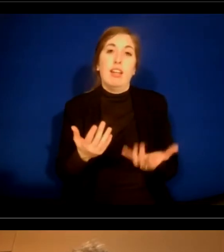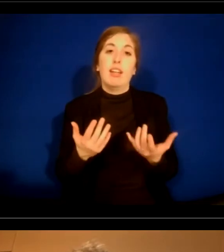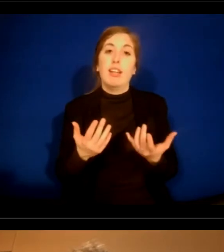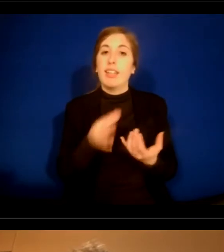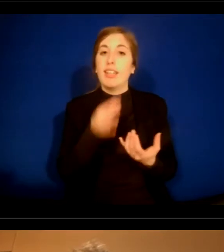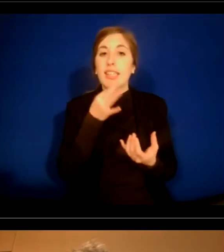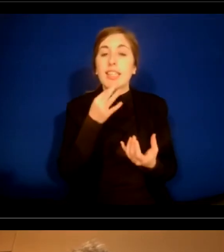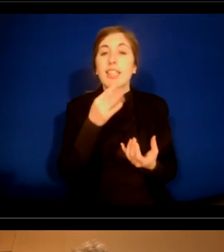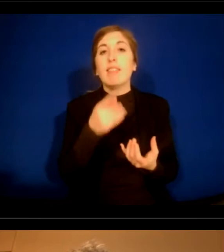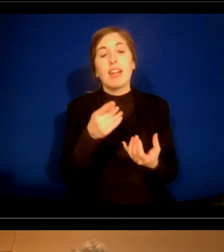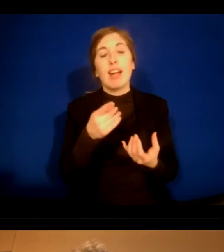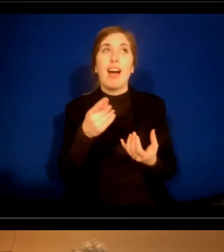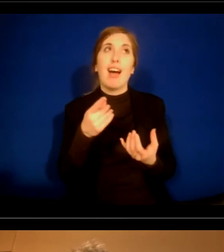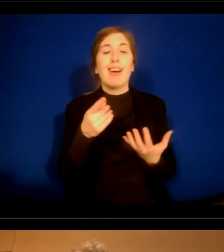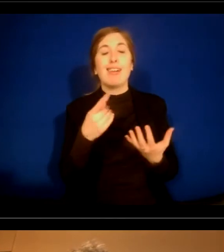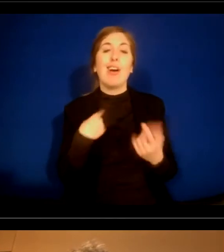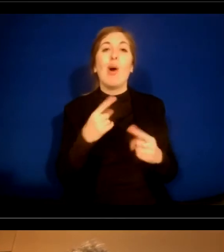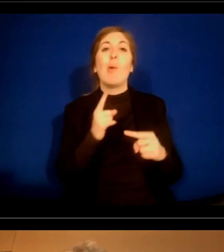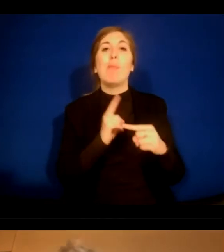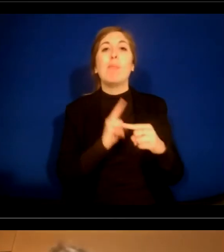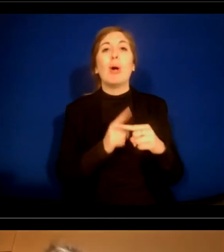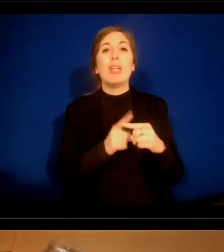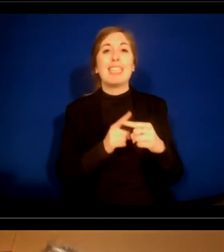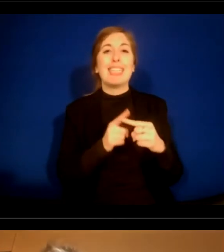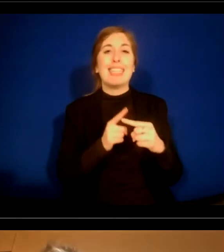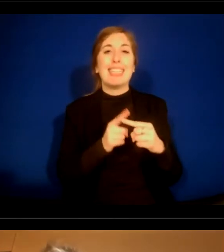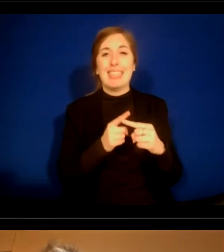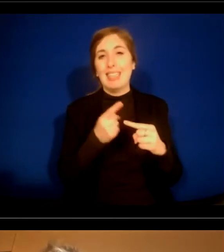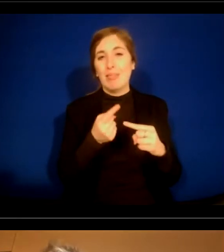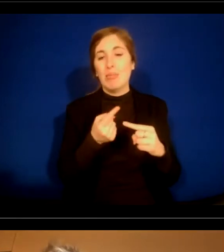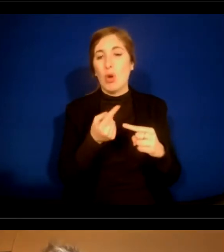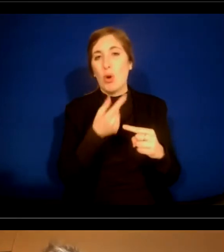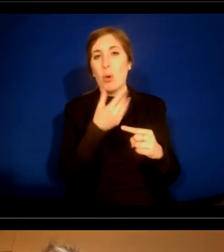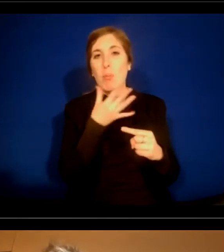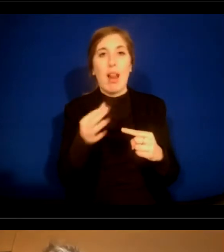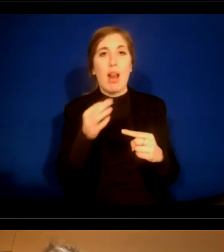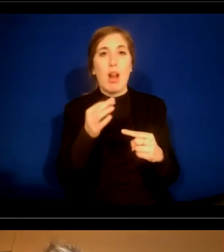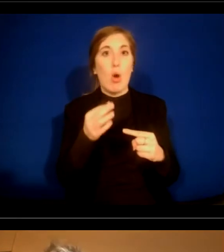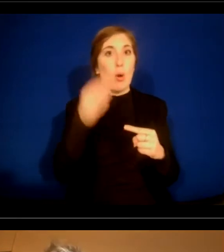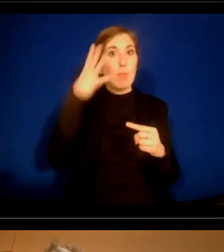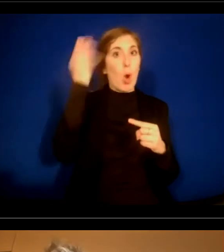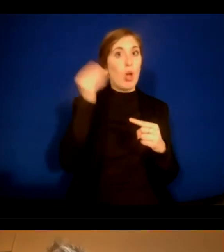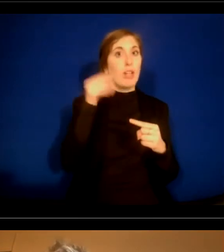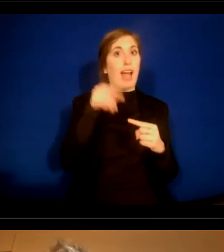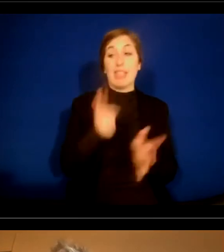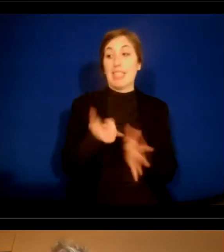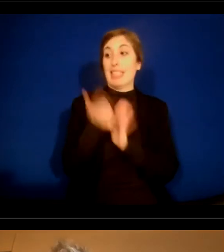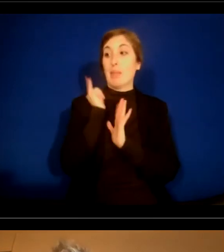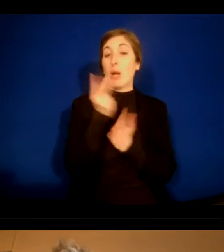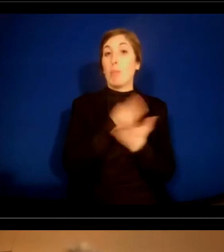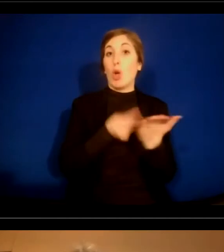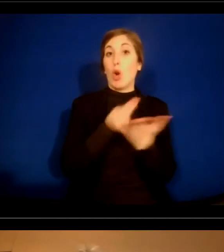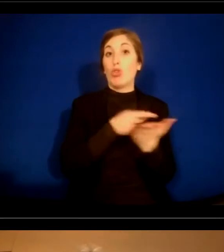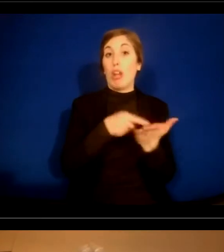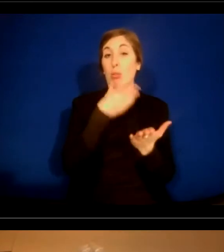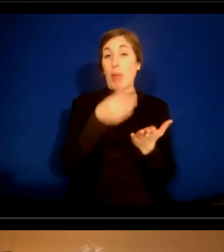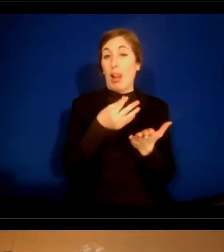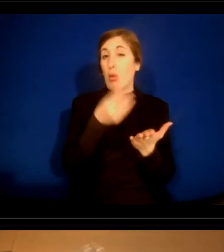delle parti belle, ecco, del definire la progettazione in Moldavia la settimana scorsa è stato proprio quella